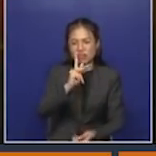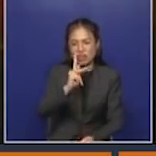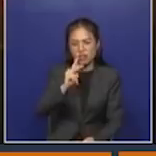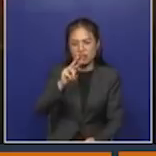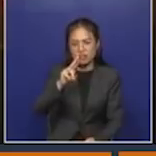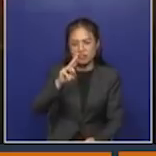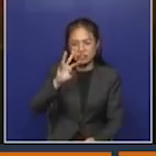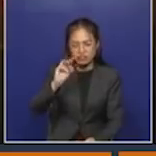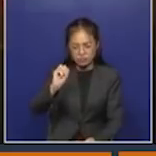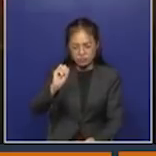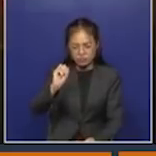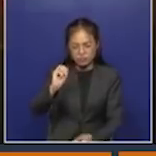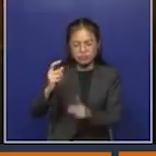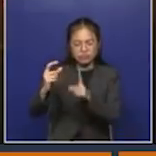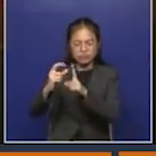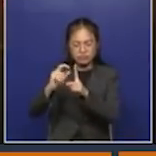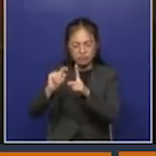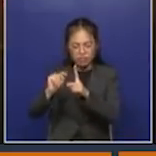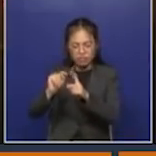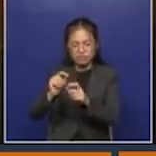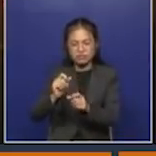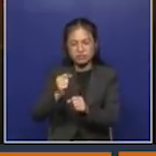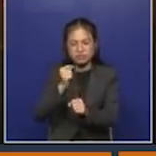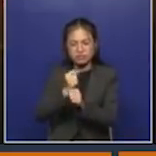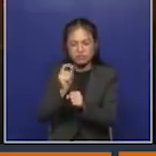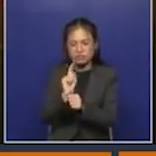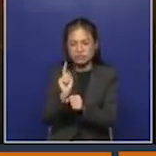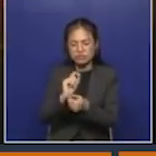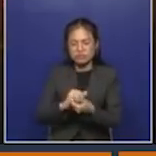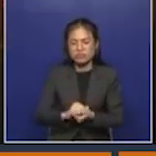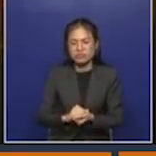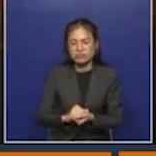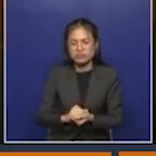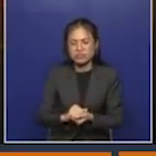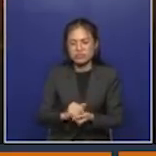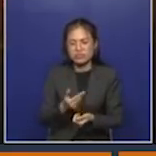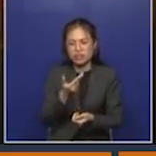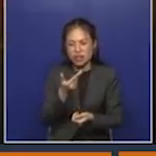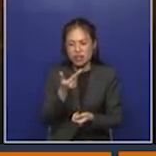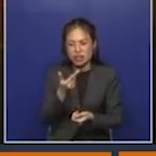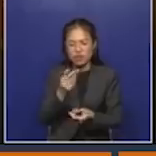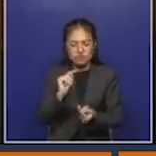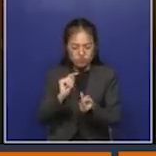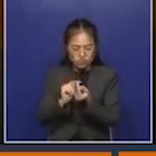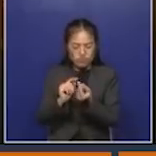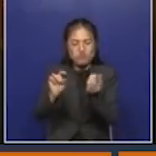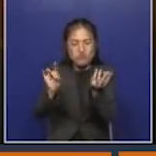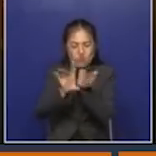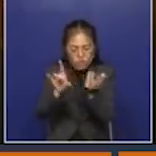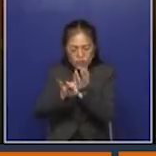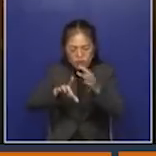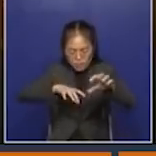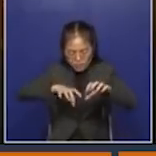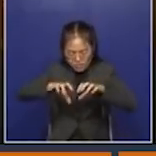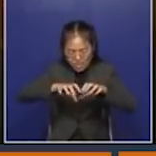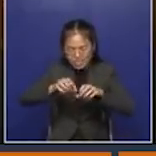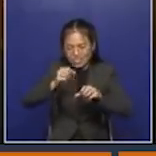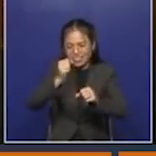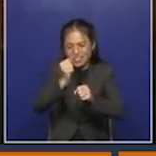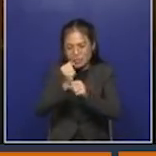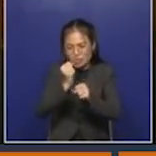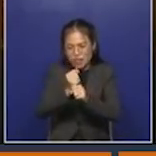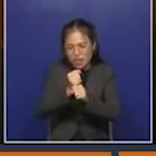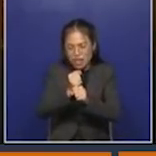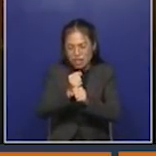มันทำให้เราไม่สามารถที่จะรีดเอาประสิทธิภาพของการดำเนินงานของหน่วยงาน